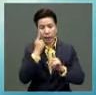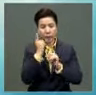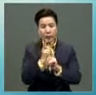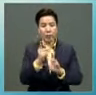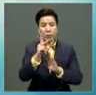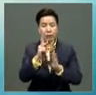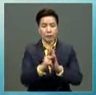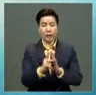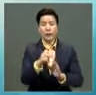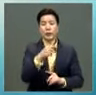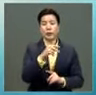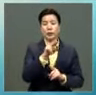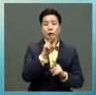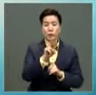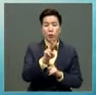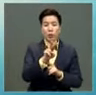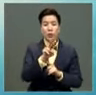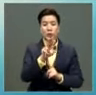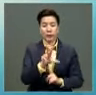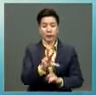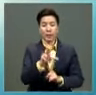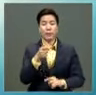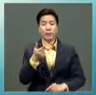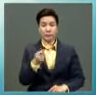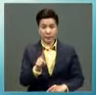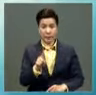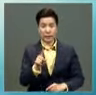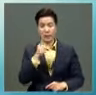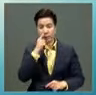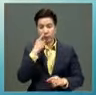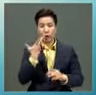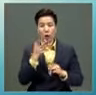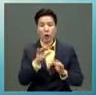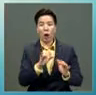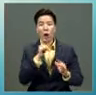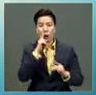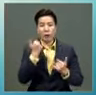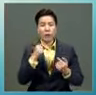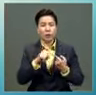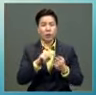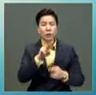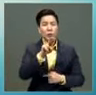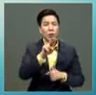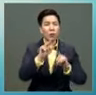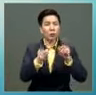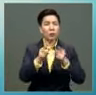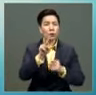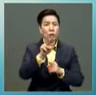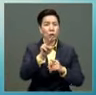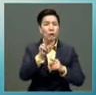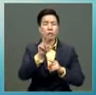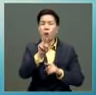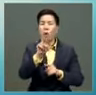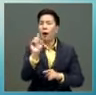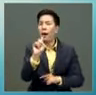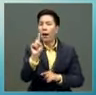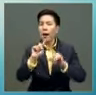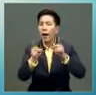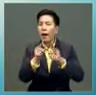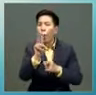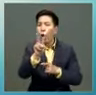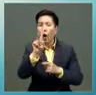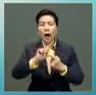ที่2 3และ11ไปก่อนคำว่า2 3 2คืออะไรครับ